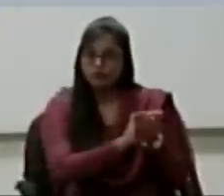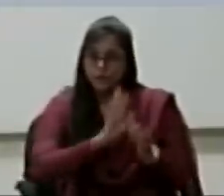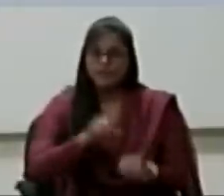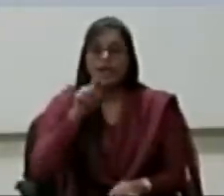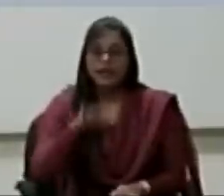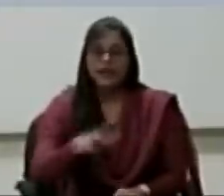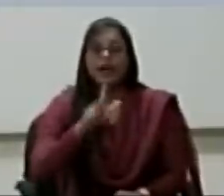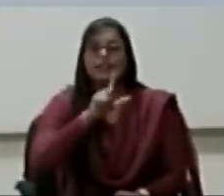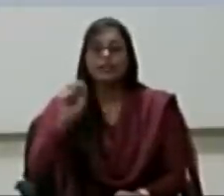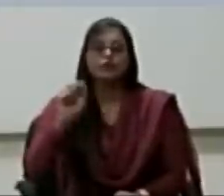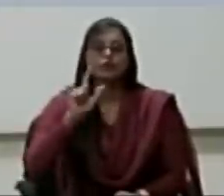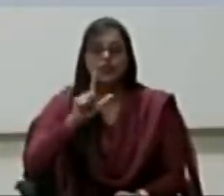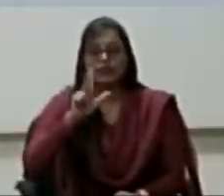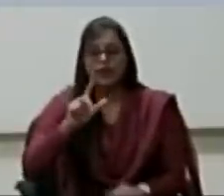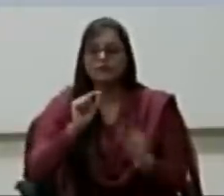1,00,778টি পিপিই।